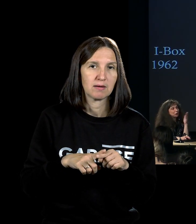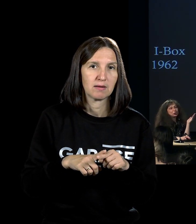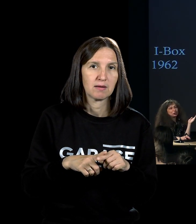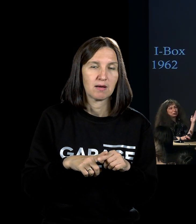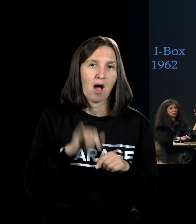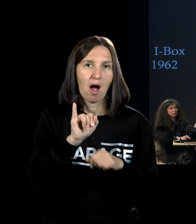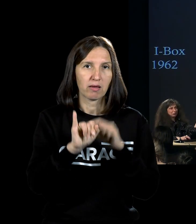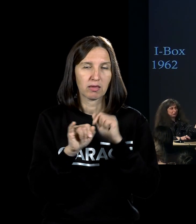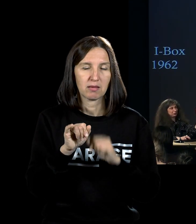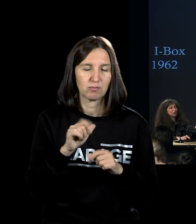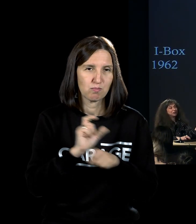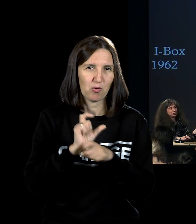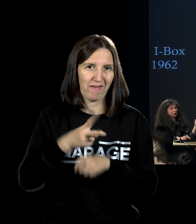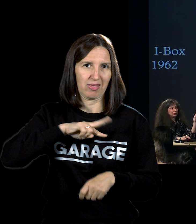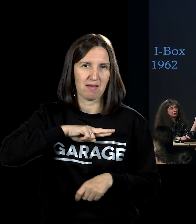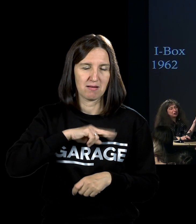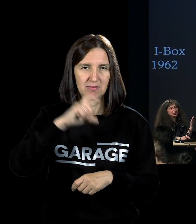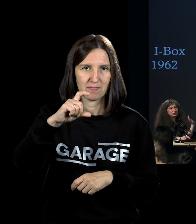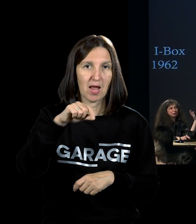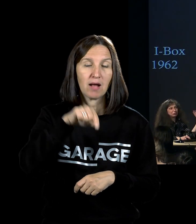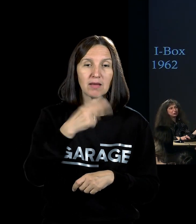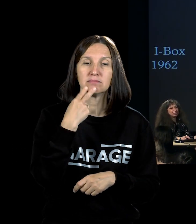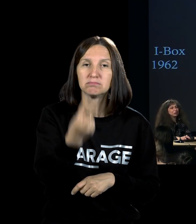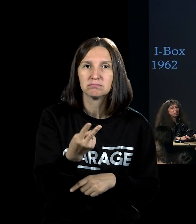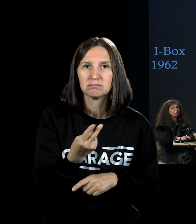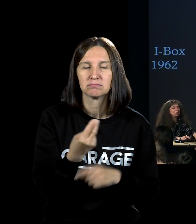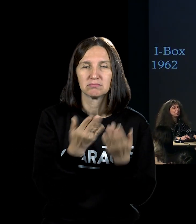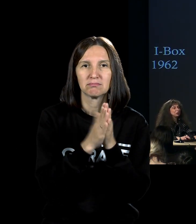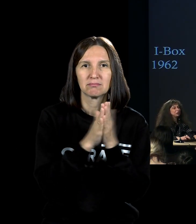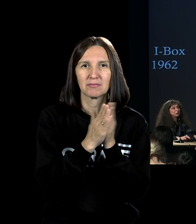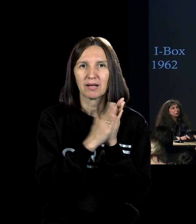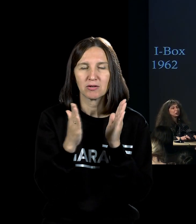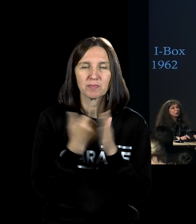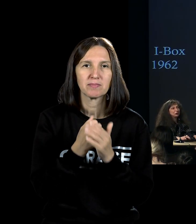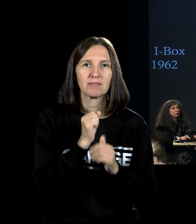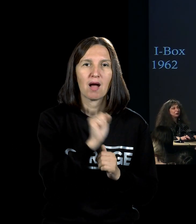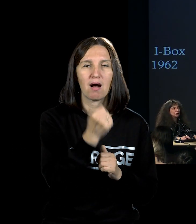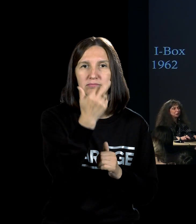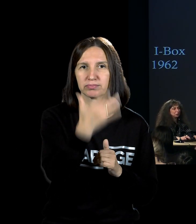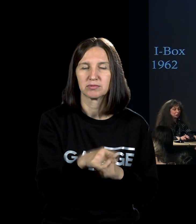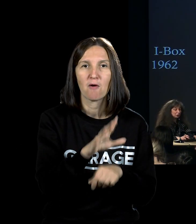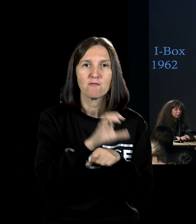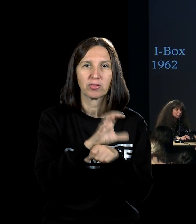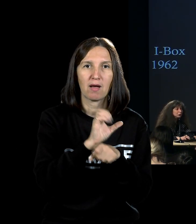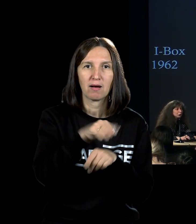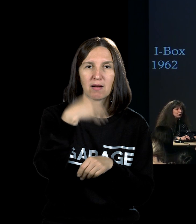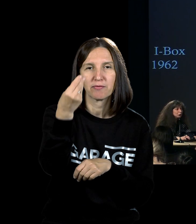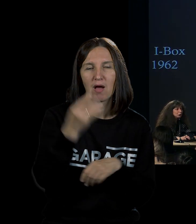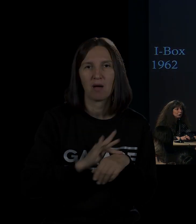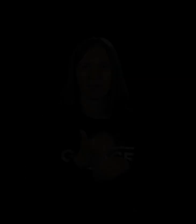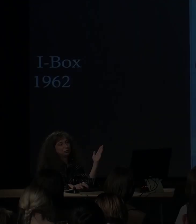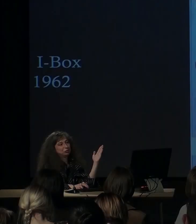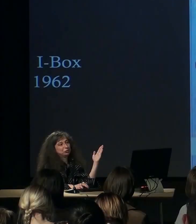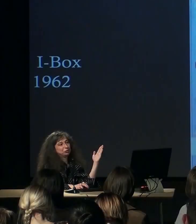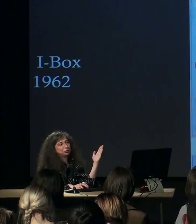и обнаружить там в этой книжке, да, в этой букве алфавита, обнаружить там фотографию обнаженного